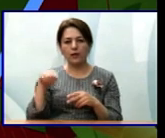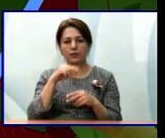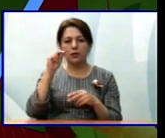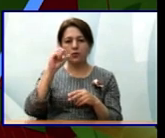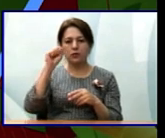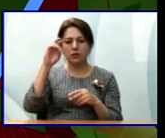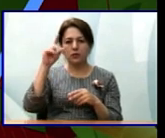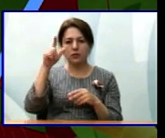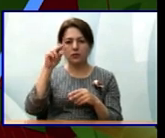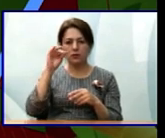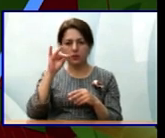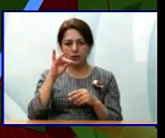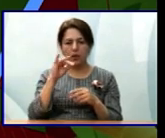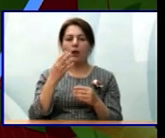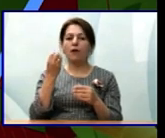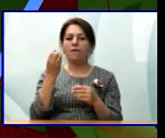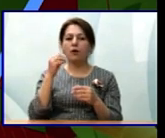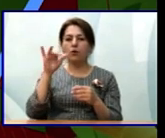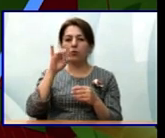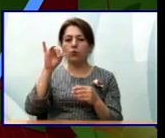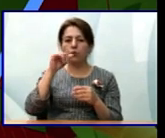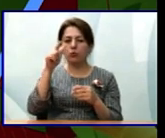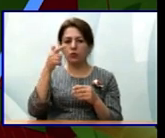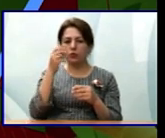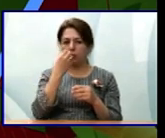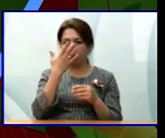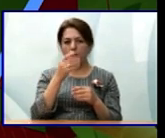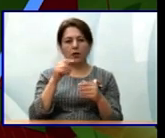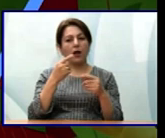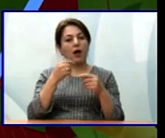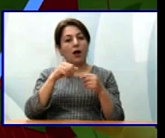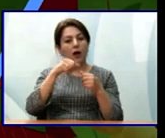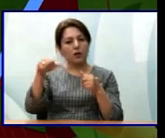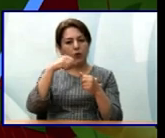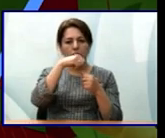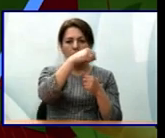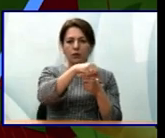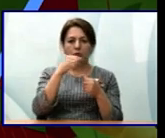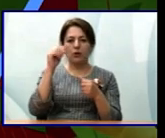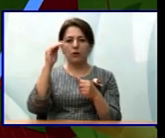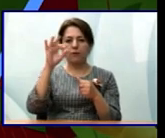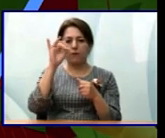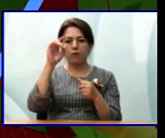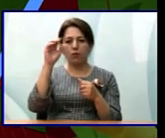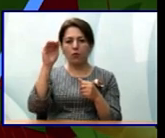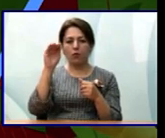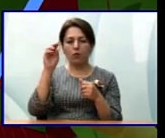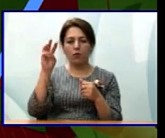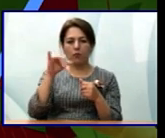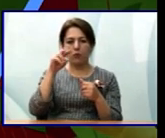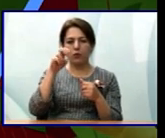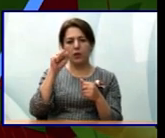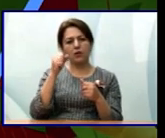changchi va urug'chi gullariga alohida formula hamda diagrammalar